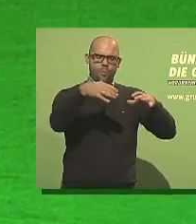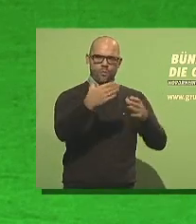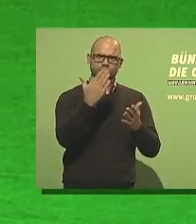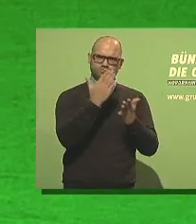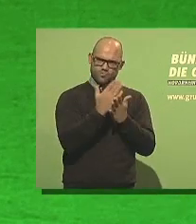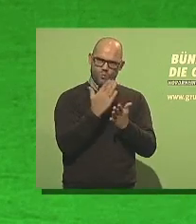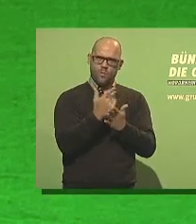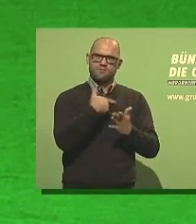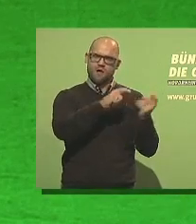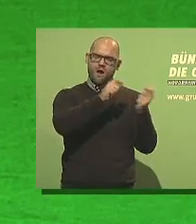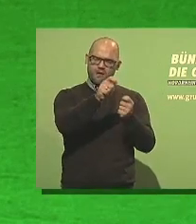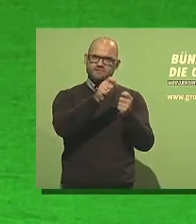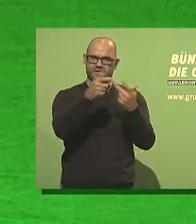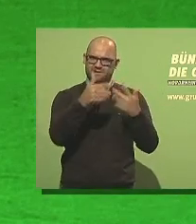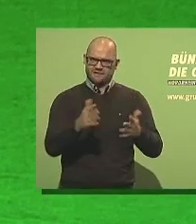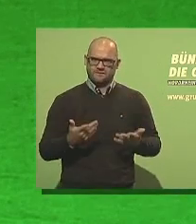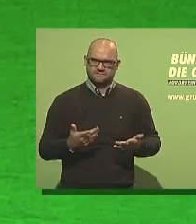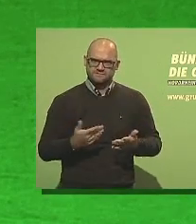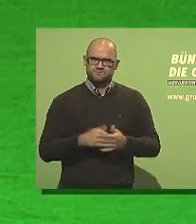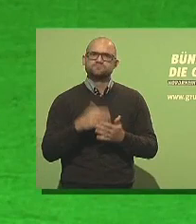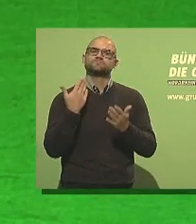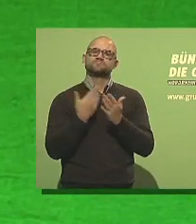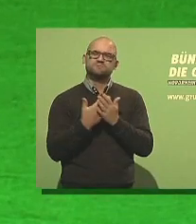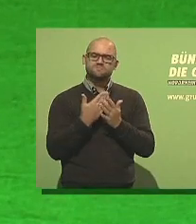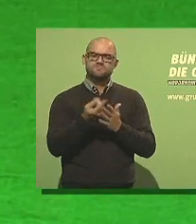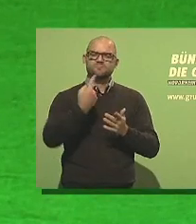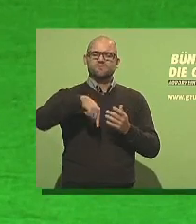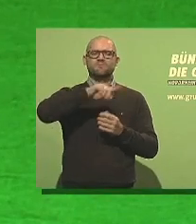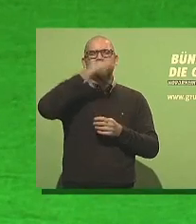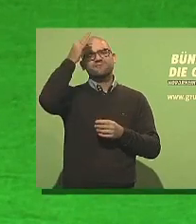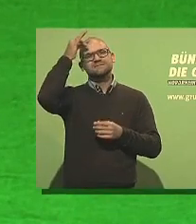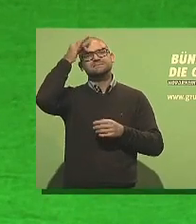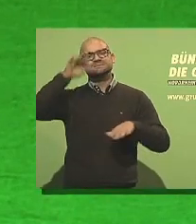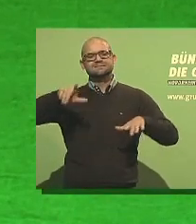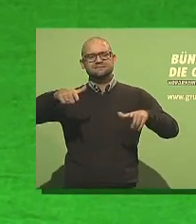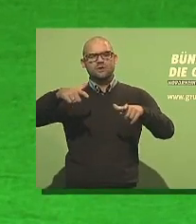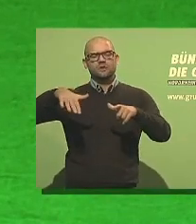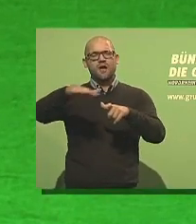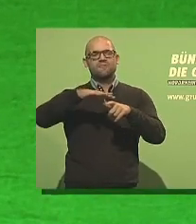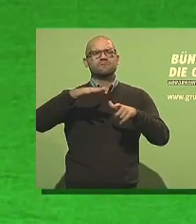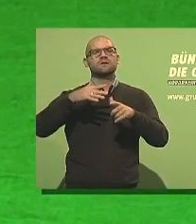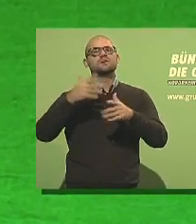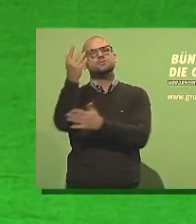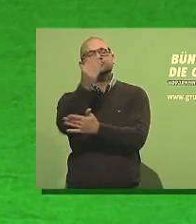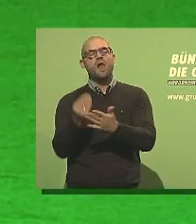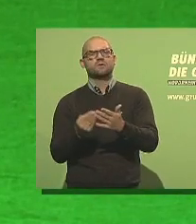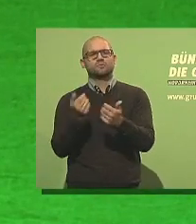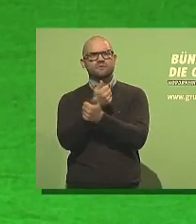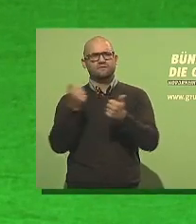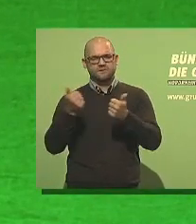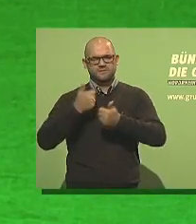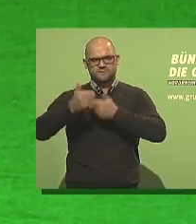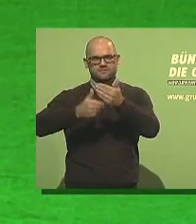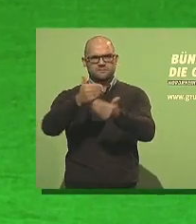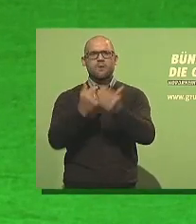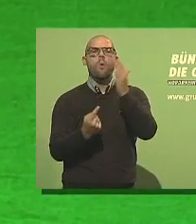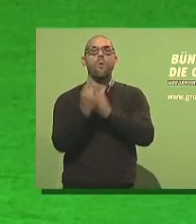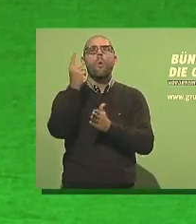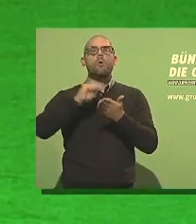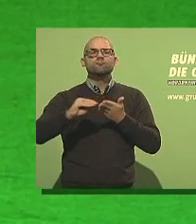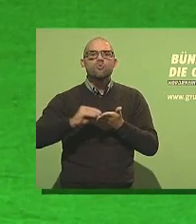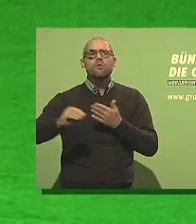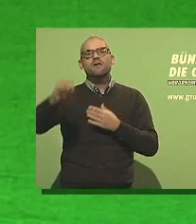diese ganze Frage, wie wir eigentlich unsere Wissensgesellschaft gestalten und wie wir auch mit den Hochschulen und den Wissenschafts-